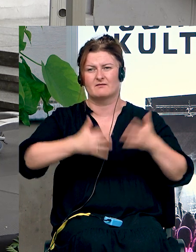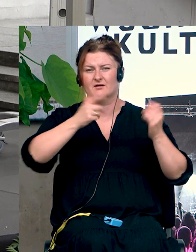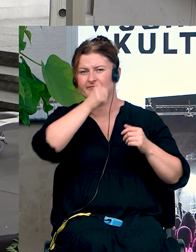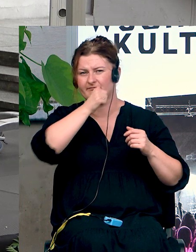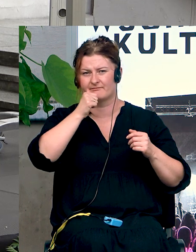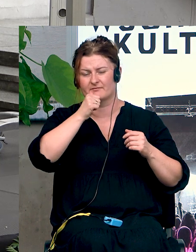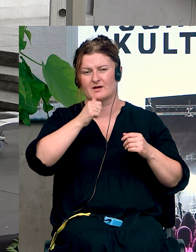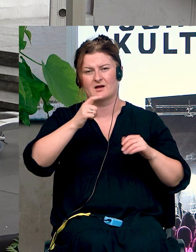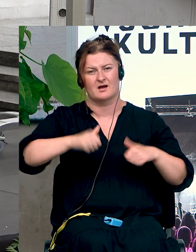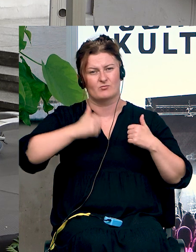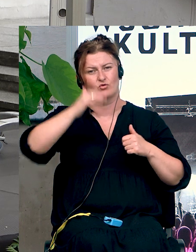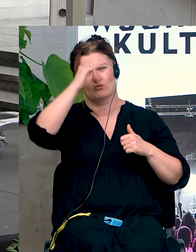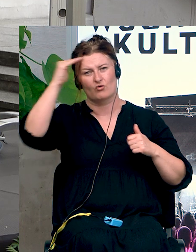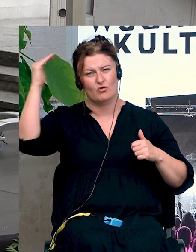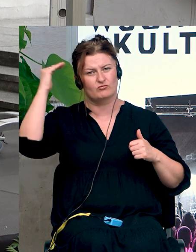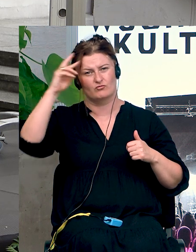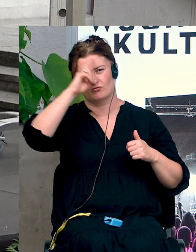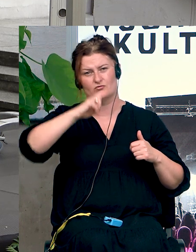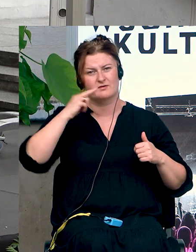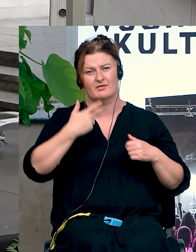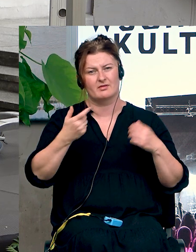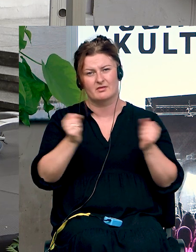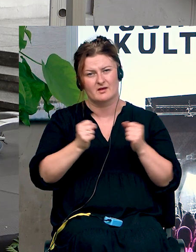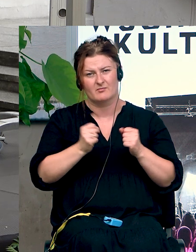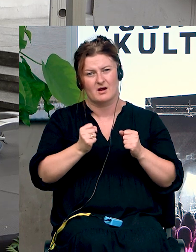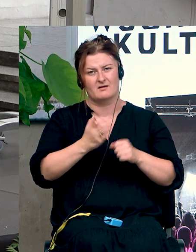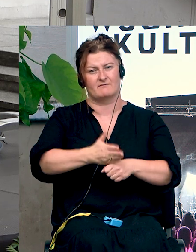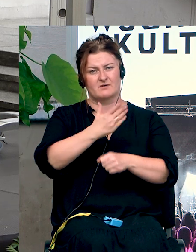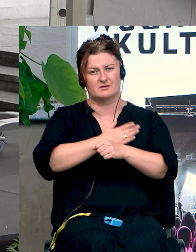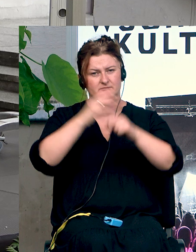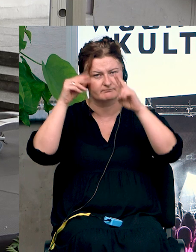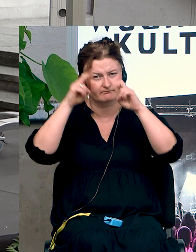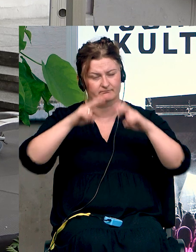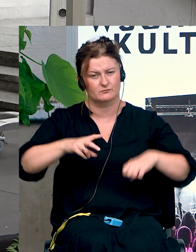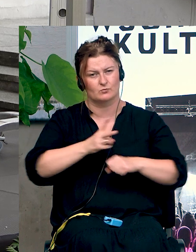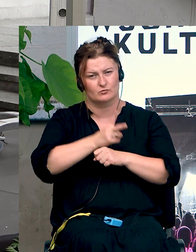не боялися вчасно діагностуватися, не лікували його окультними методами